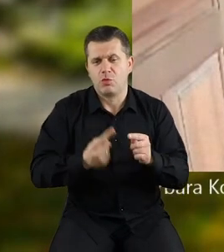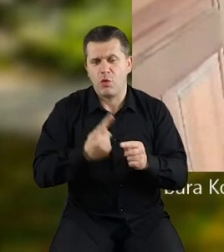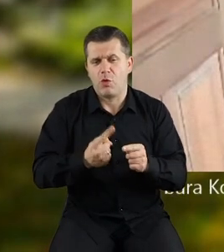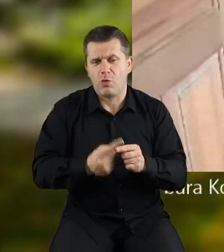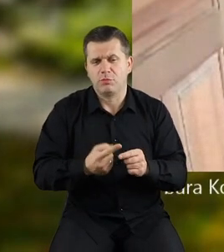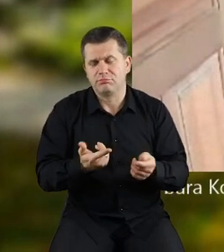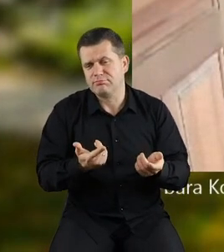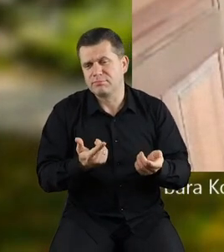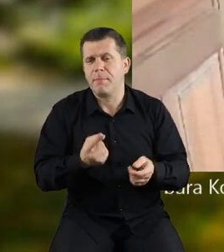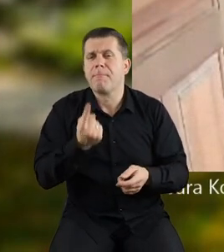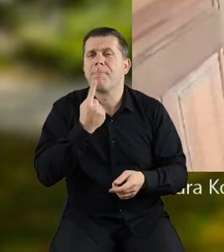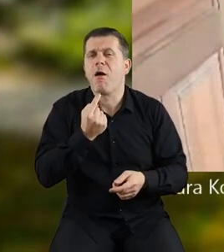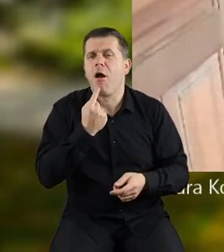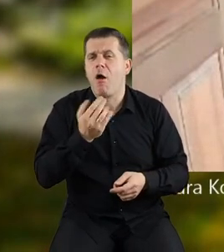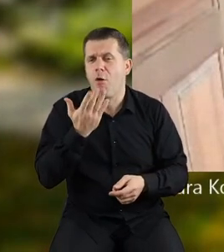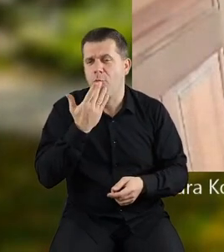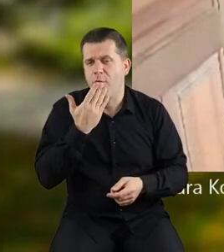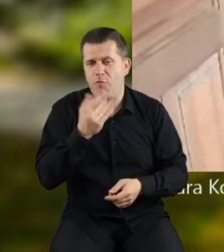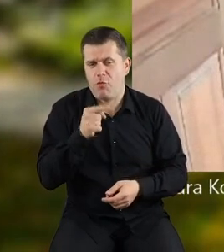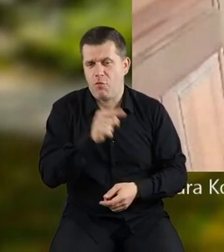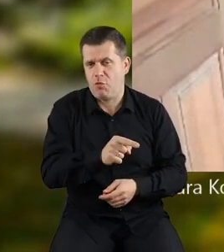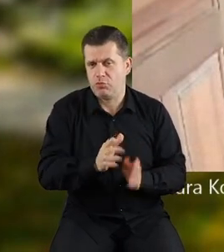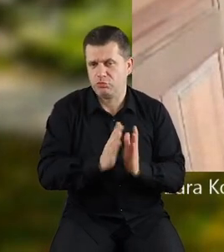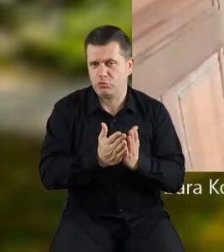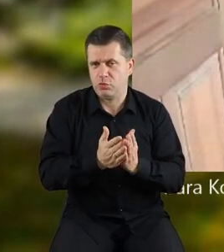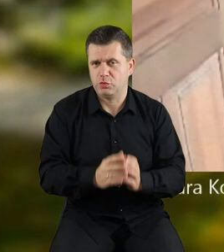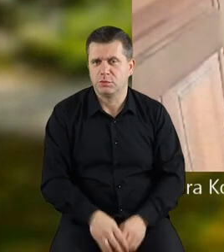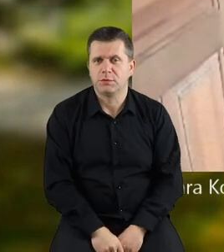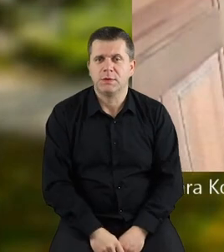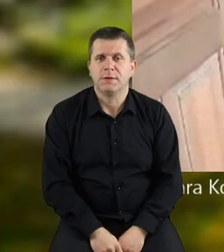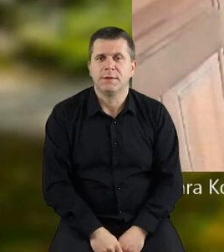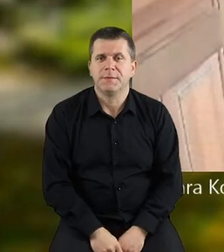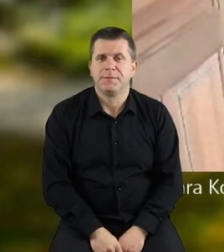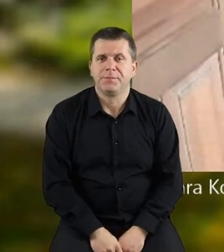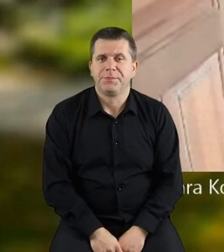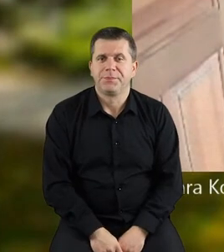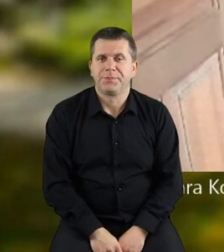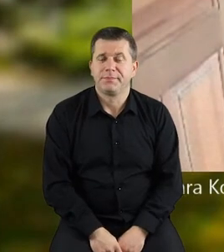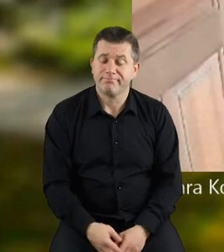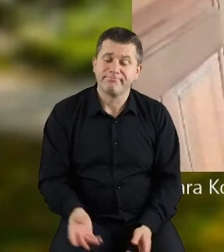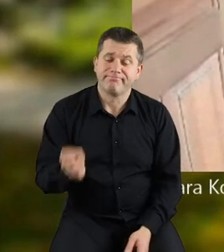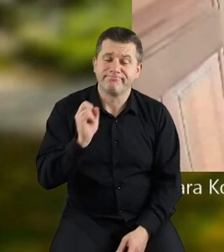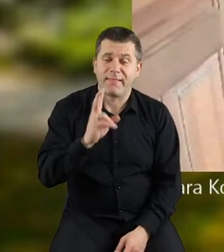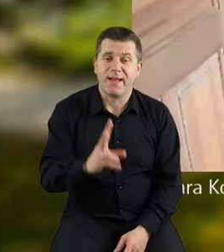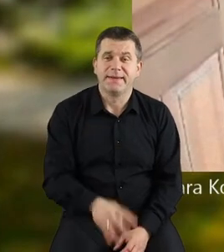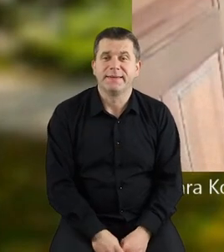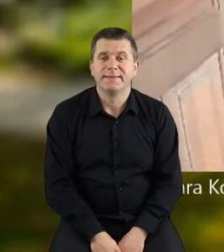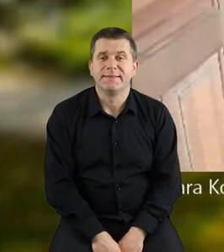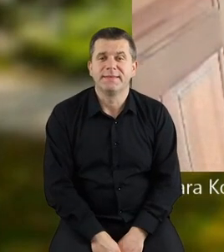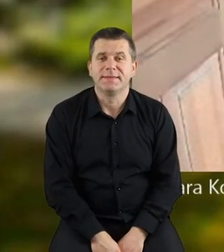krzywdzę, bo rzadko na spotkaniach literackich mówię o tej powieści. O tak.